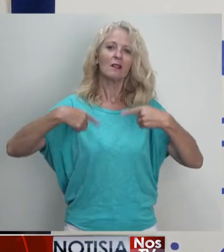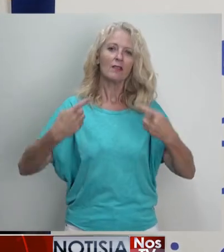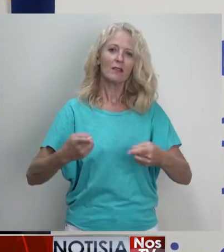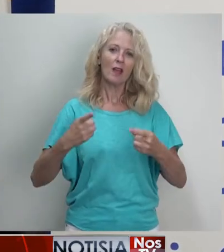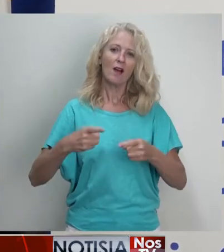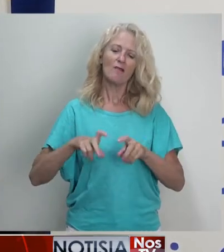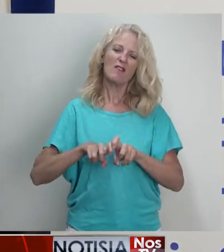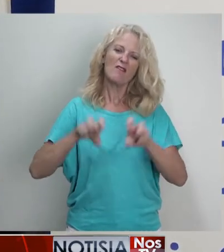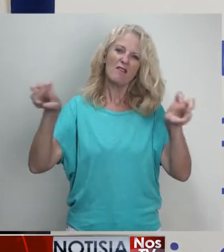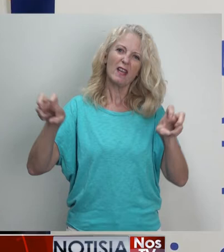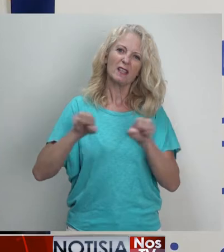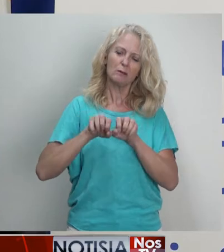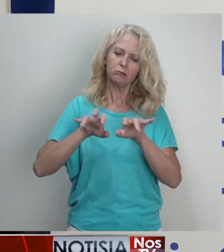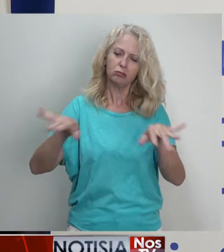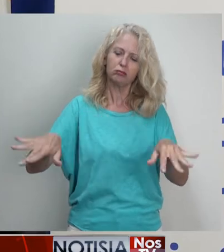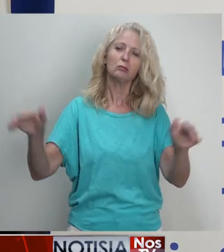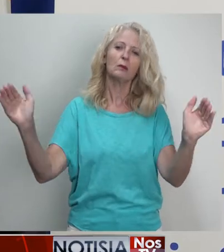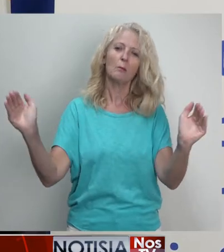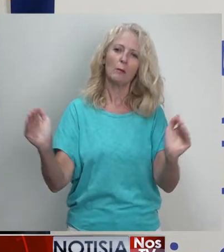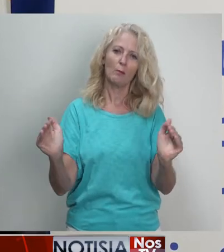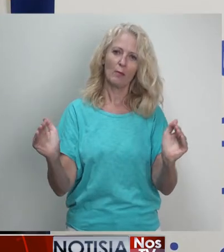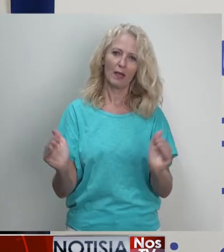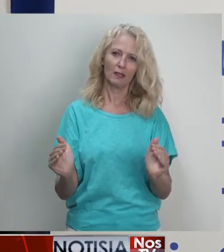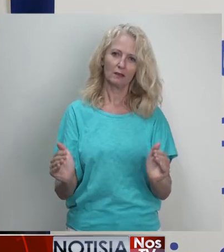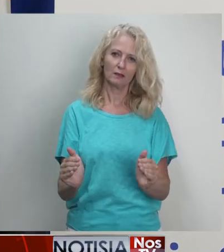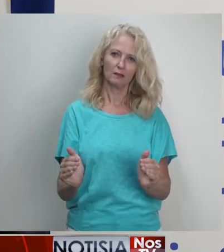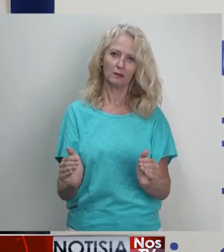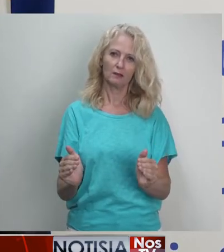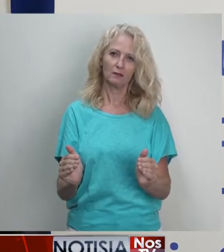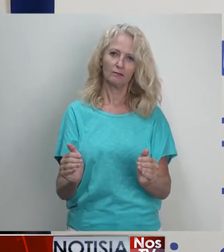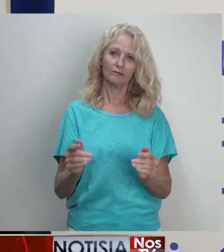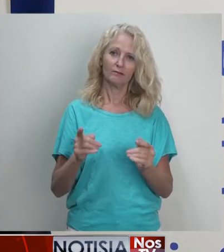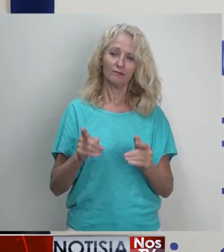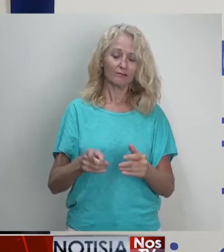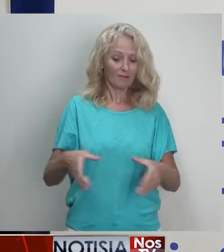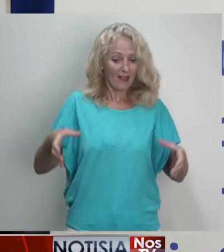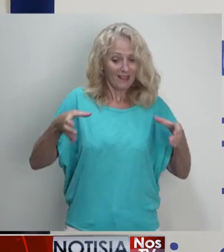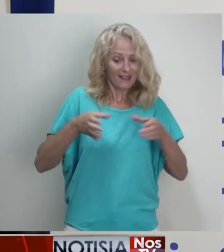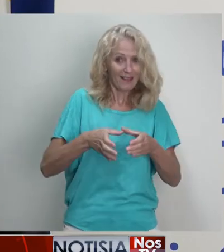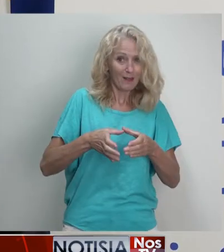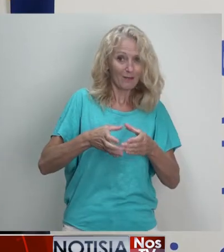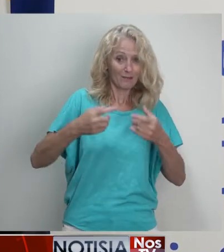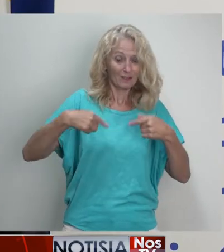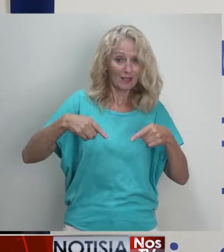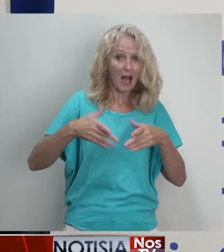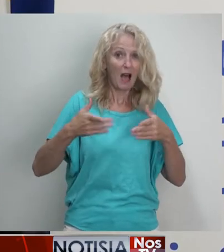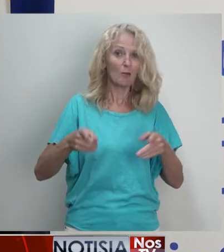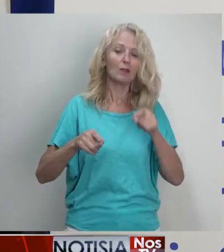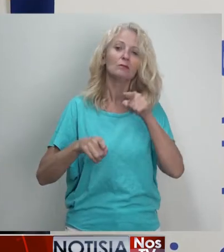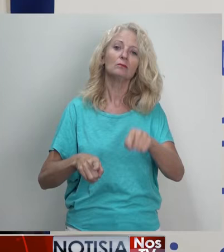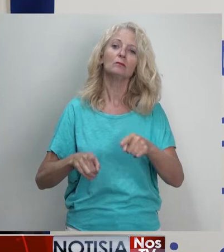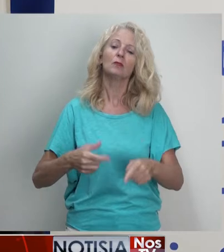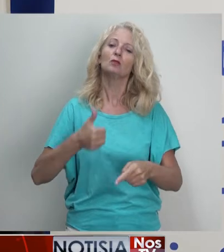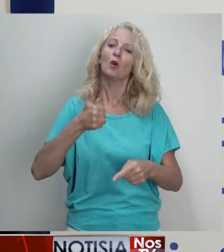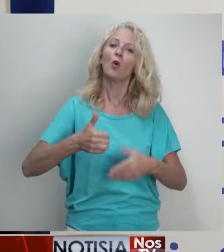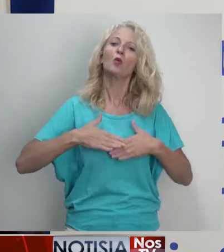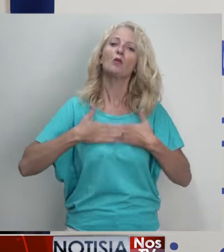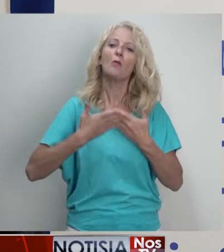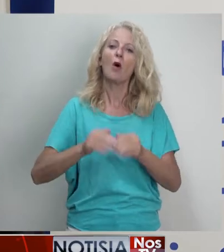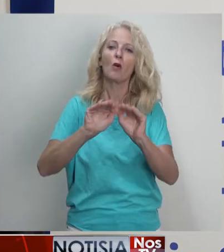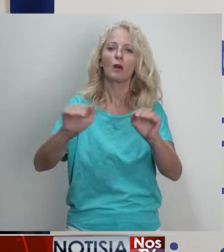kunnen wij de verspreiding van het virus beperken. Ik zal u met mijn team zo goed mogelijk op de hoogte houden van de